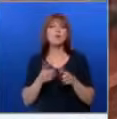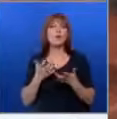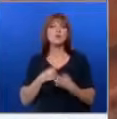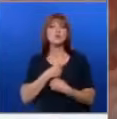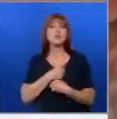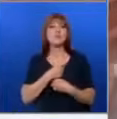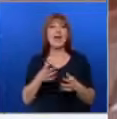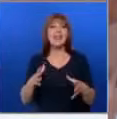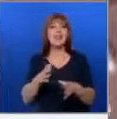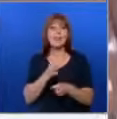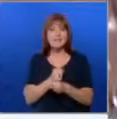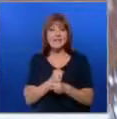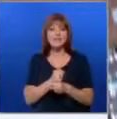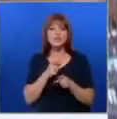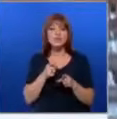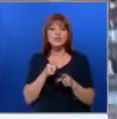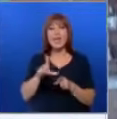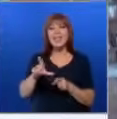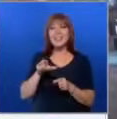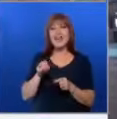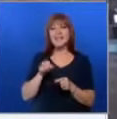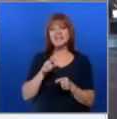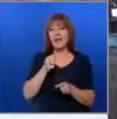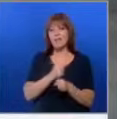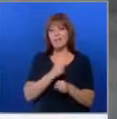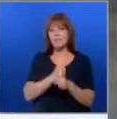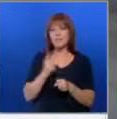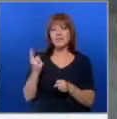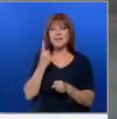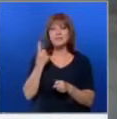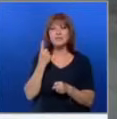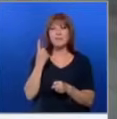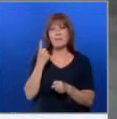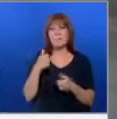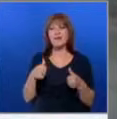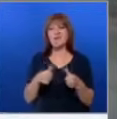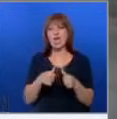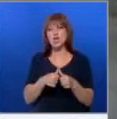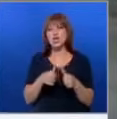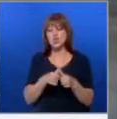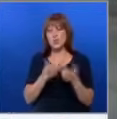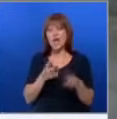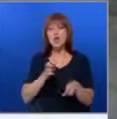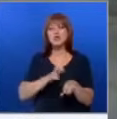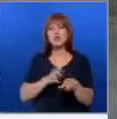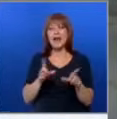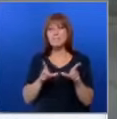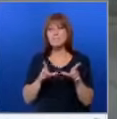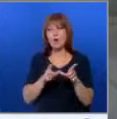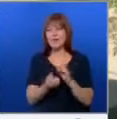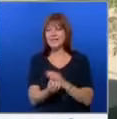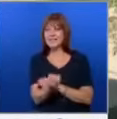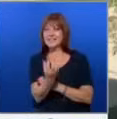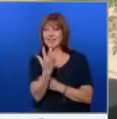затруднява намирането им е именно, че те са наети конкретно за вечерта на July Morning. Това, разбира се, създава затруднения. Те биват наемани от различни краища